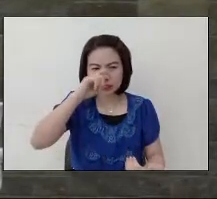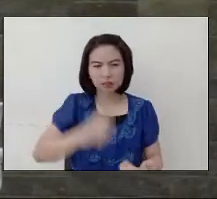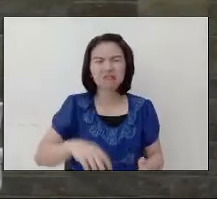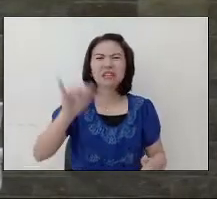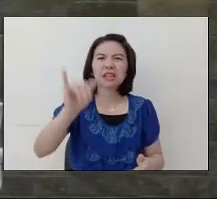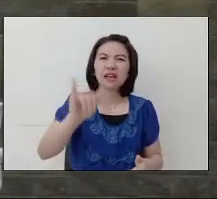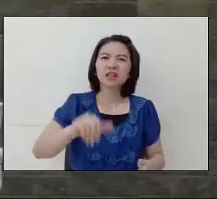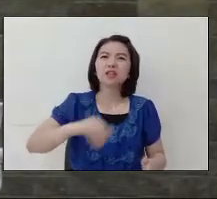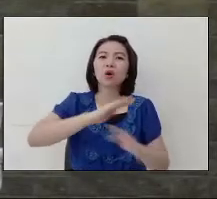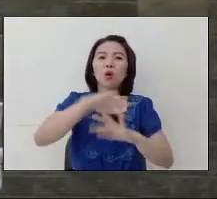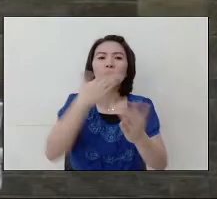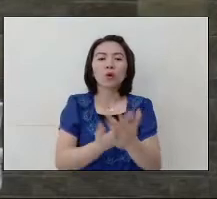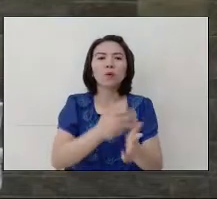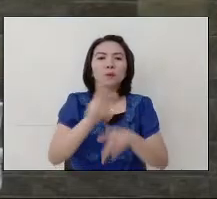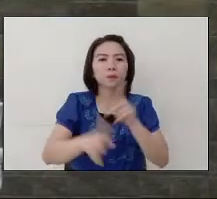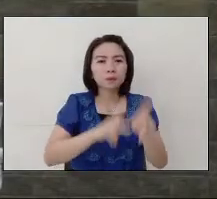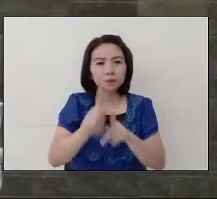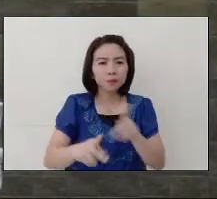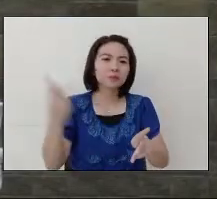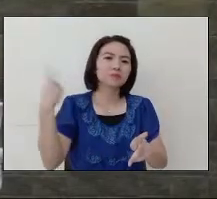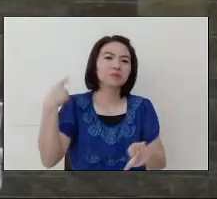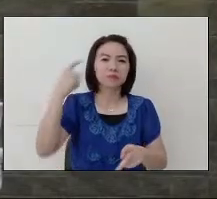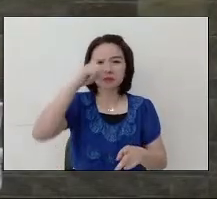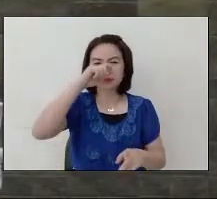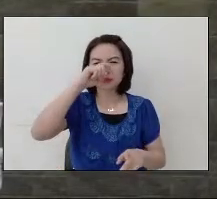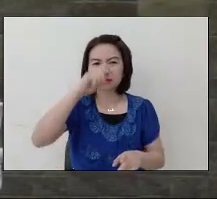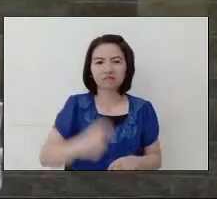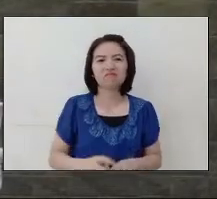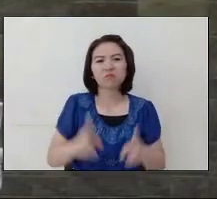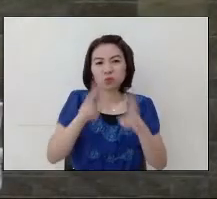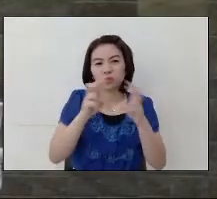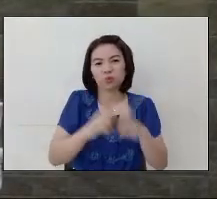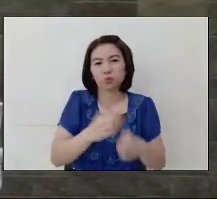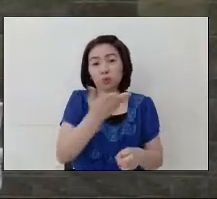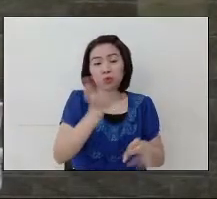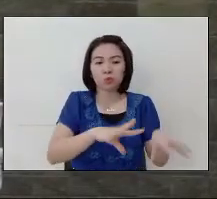aging. Kahit na po tayo maglagay pa ng anti-aging.